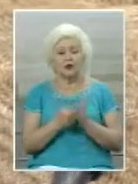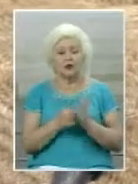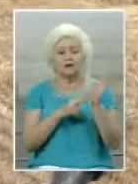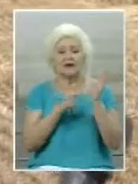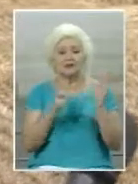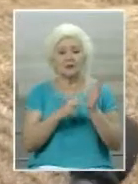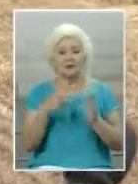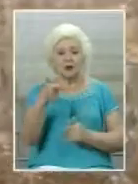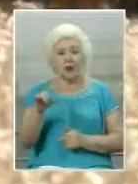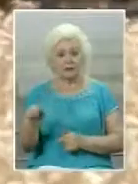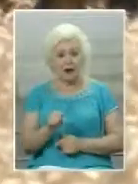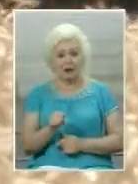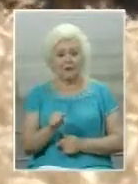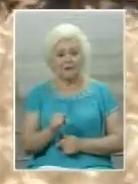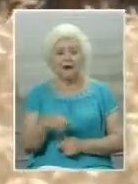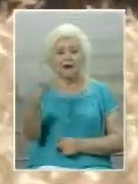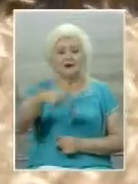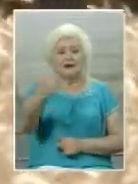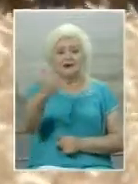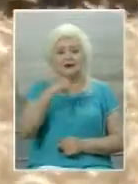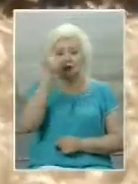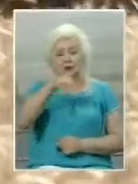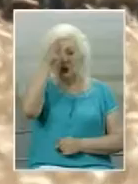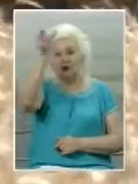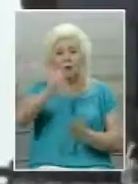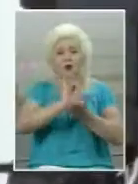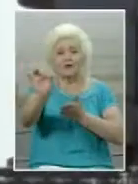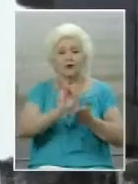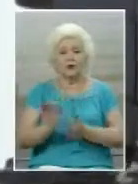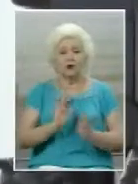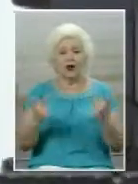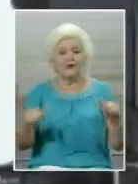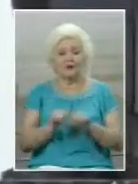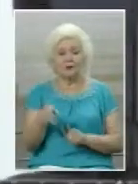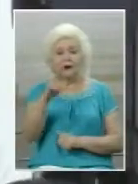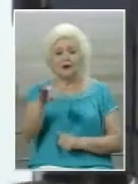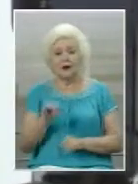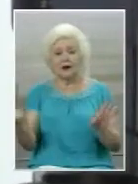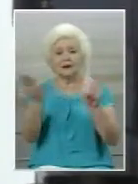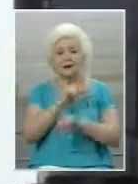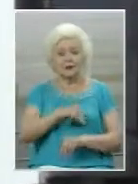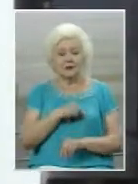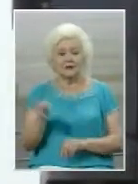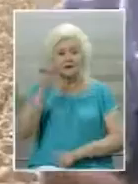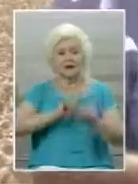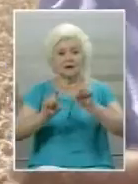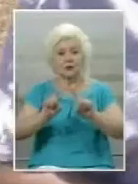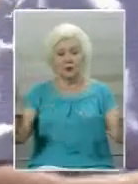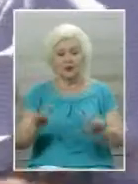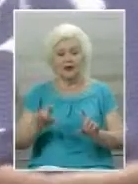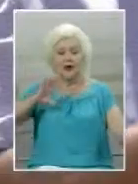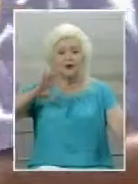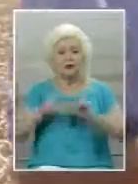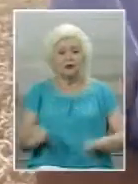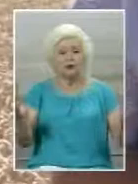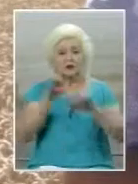700 гектарів. 23 роки науково-виробнича фірма «Дріада» співпрацює з університетом. В результаті